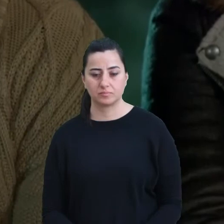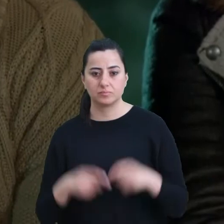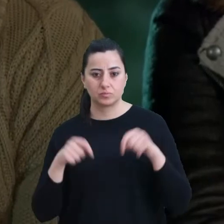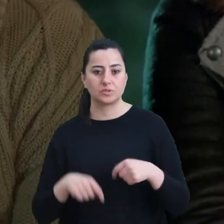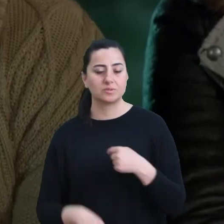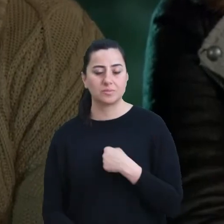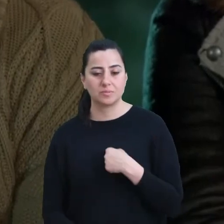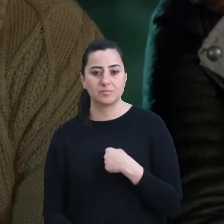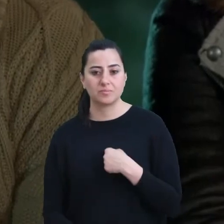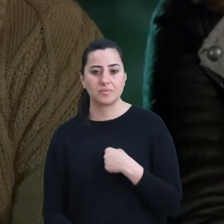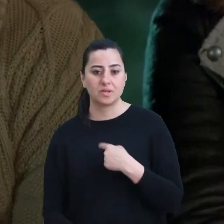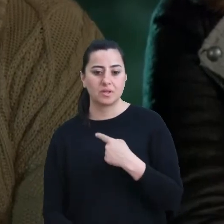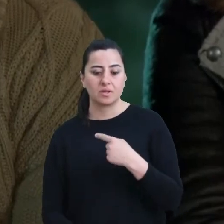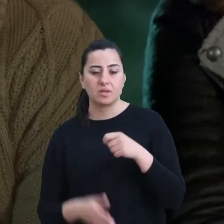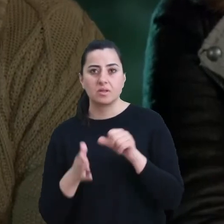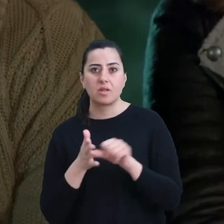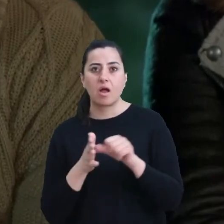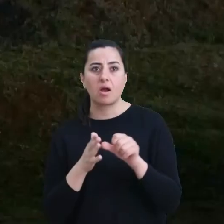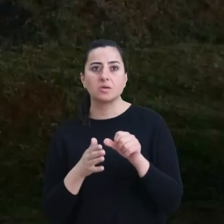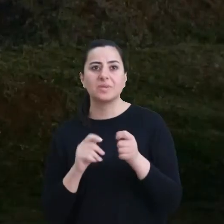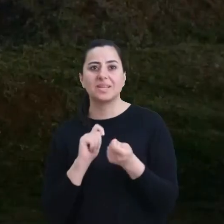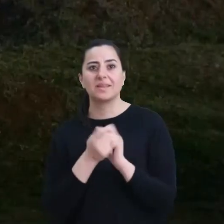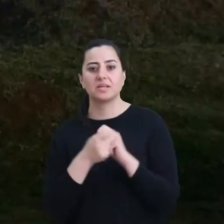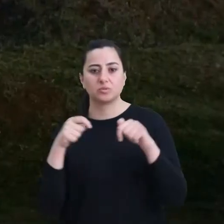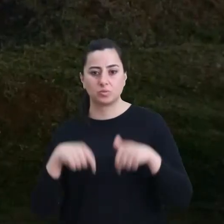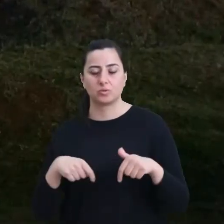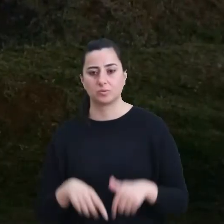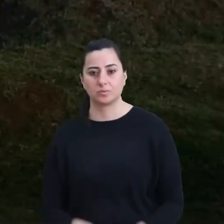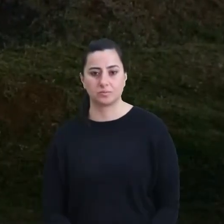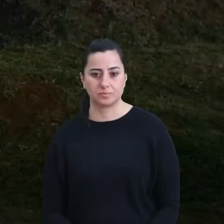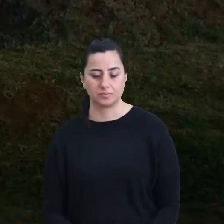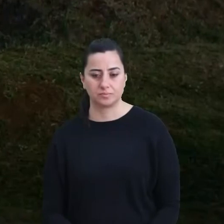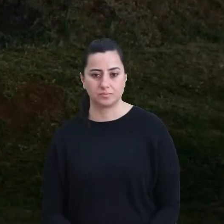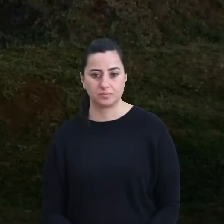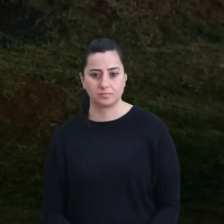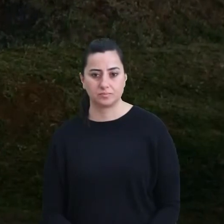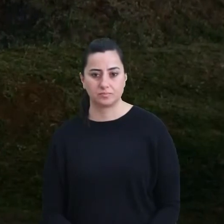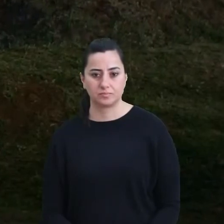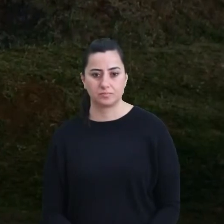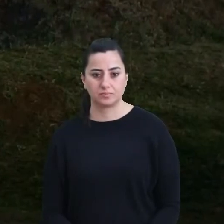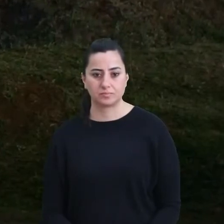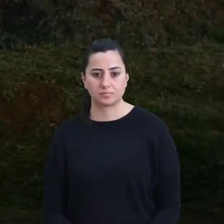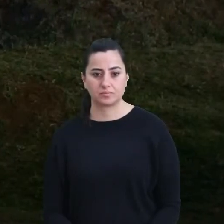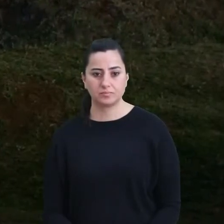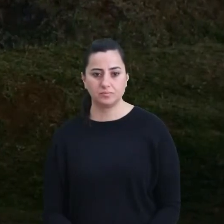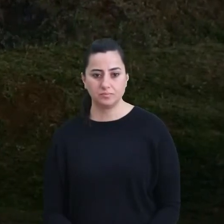Burası benim talihimin değiştiği yer Zümrüt. Yanında sessizce üzgün oturuyor.